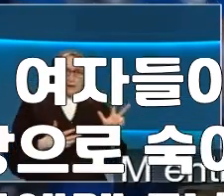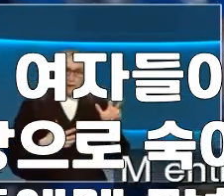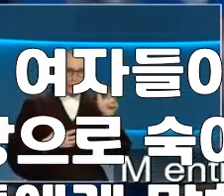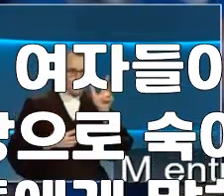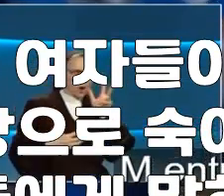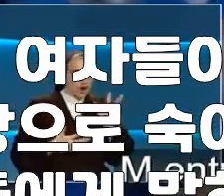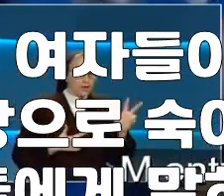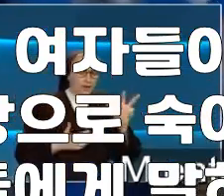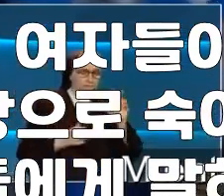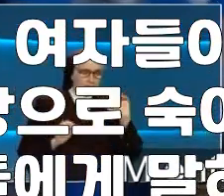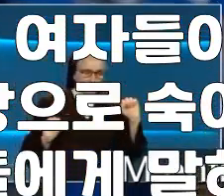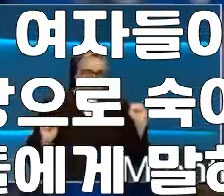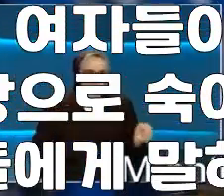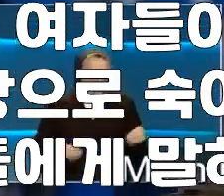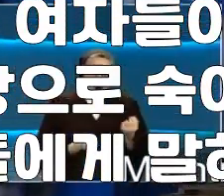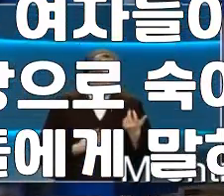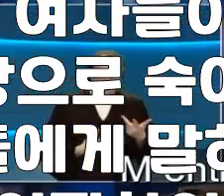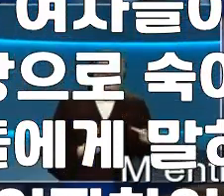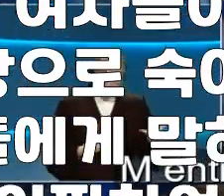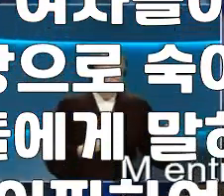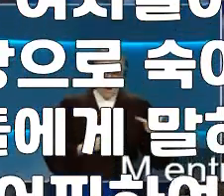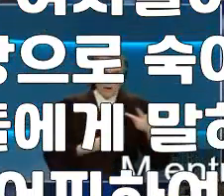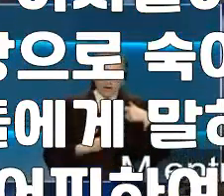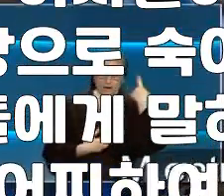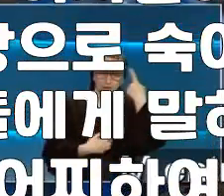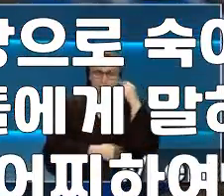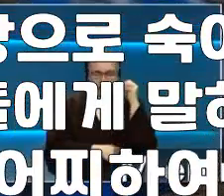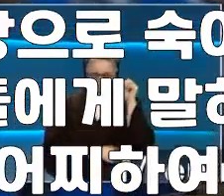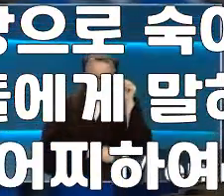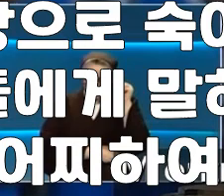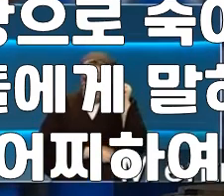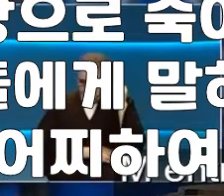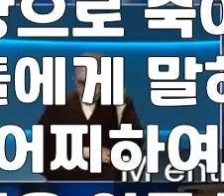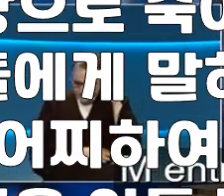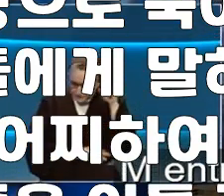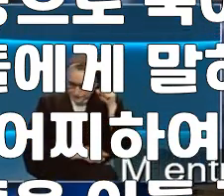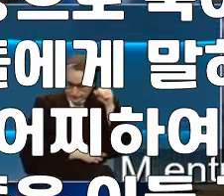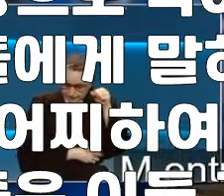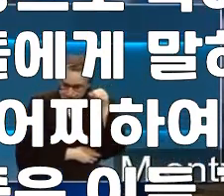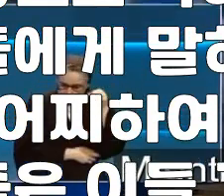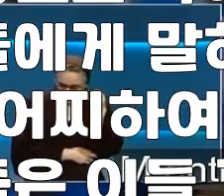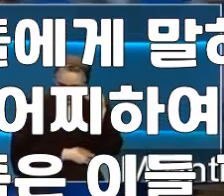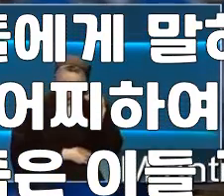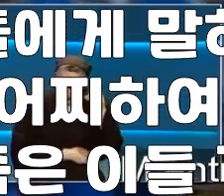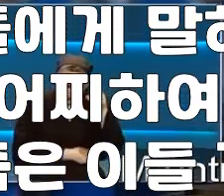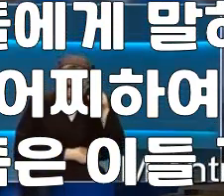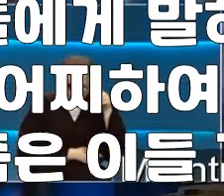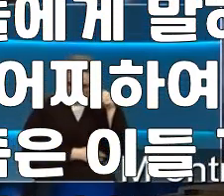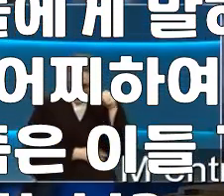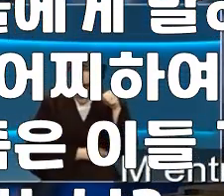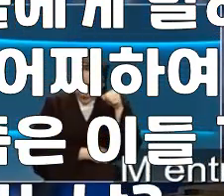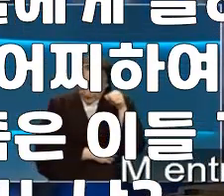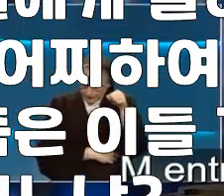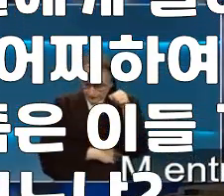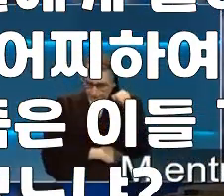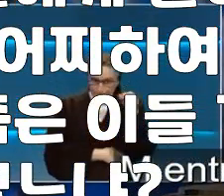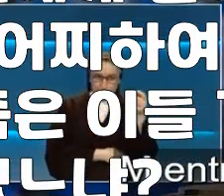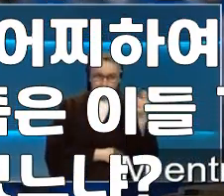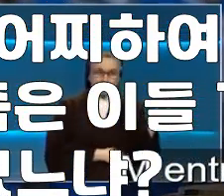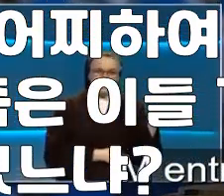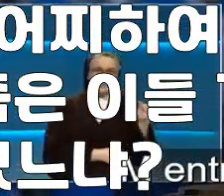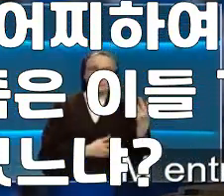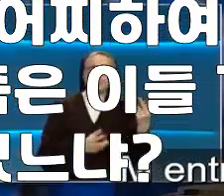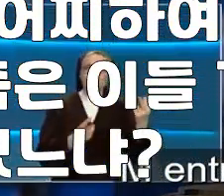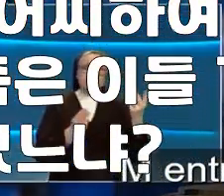Le donne impaurite tenevano il volto chinato a terra, ma quelli